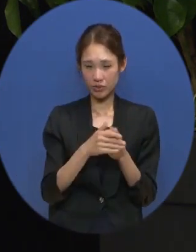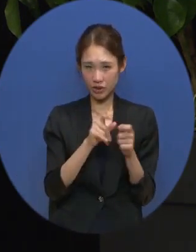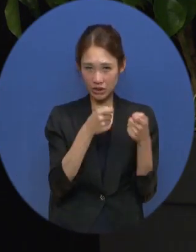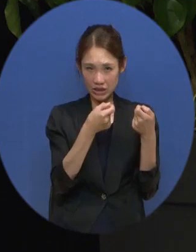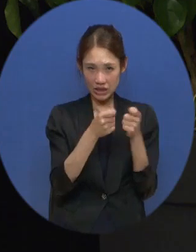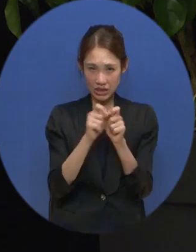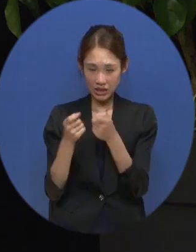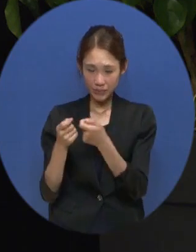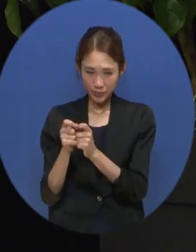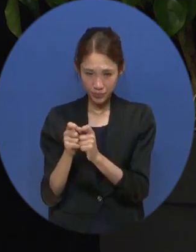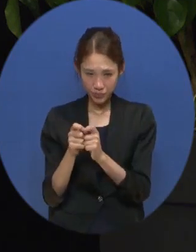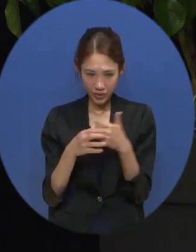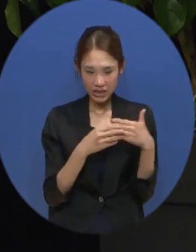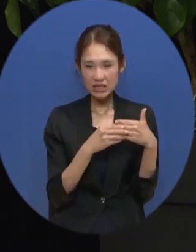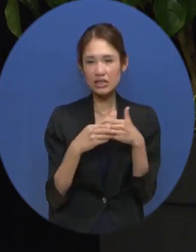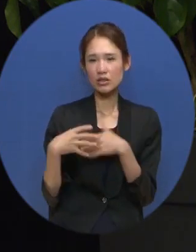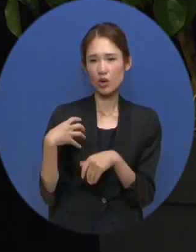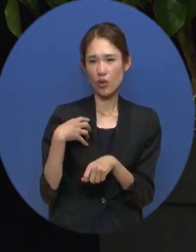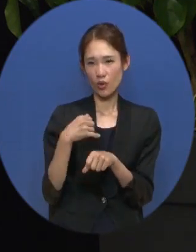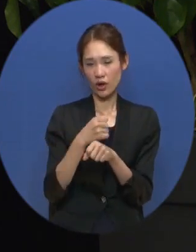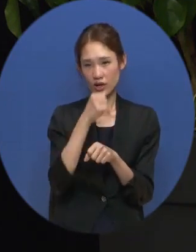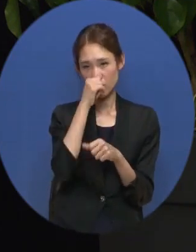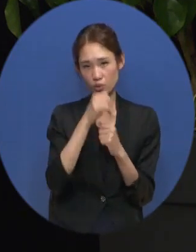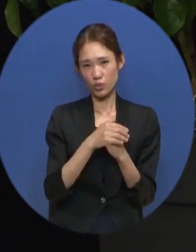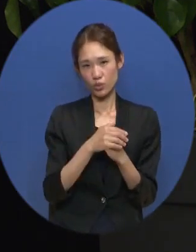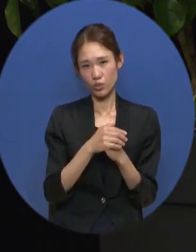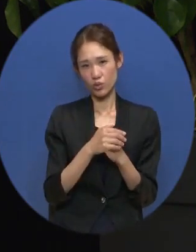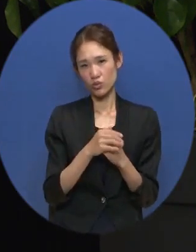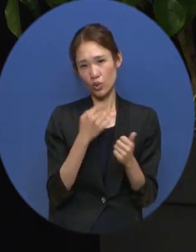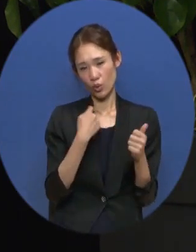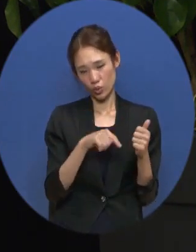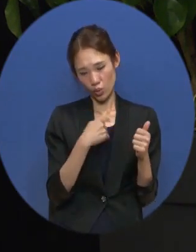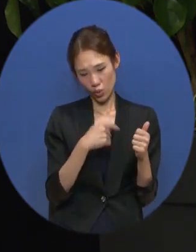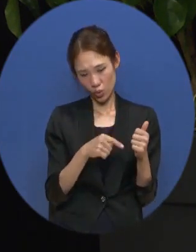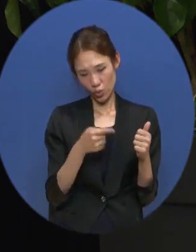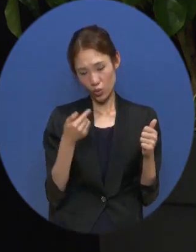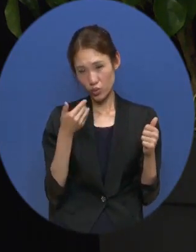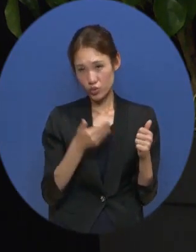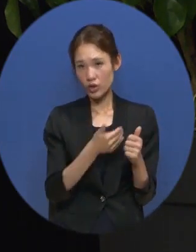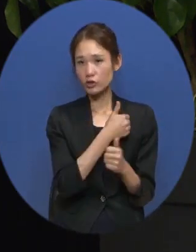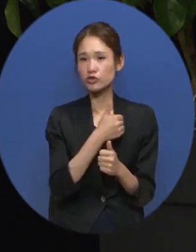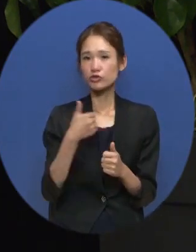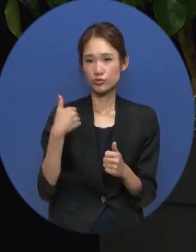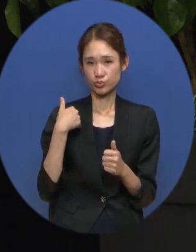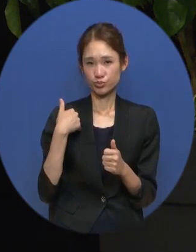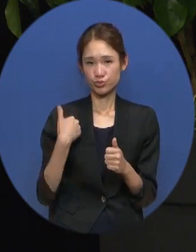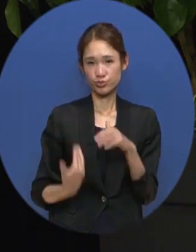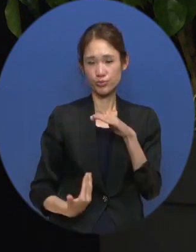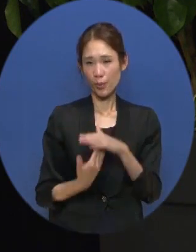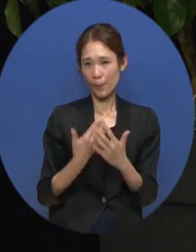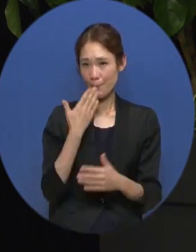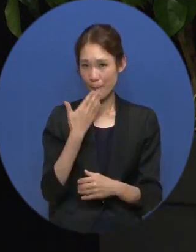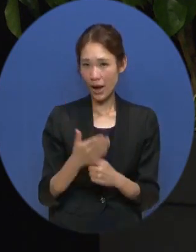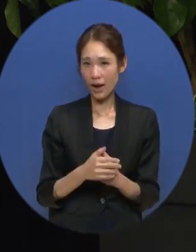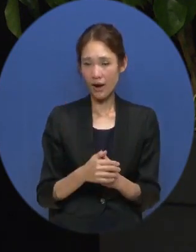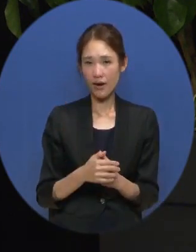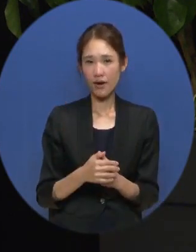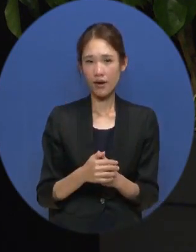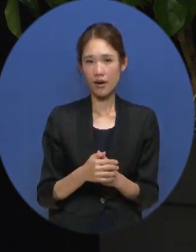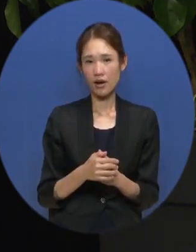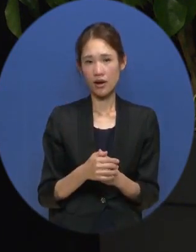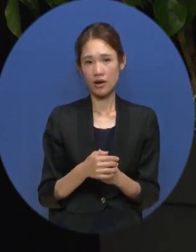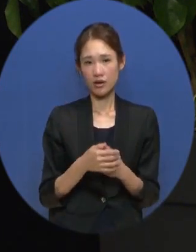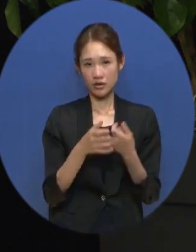다 리더가 있으세요. 그분들은 뭐 교육도 충분히 그 수행을 할 수 있고 네. 이제